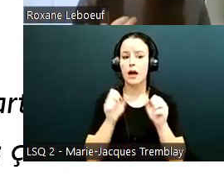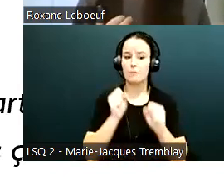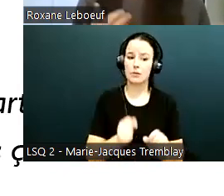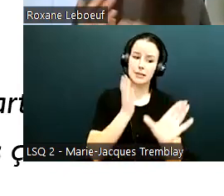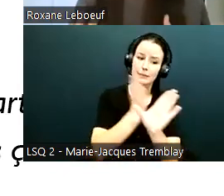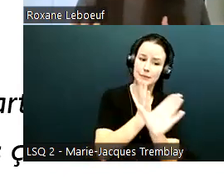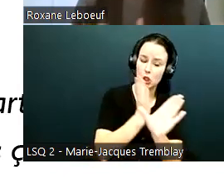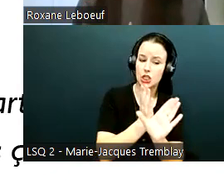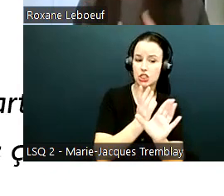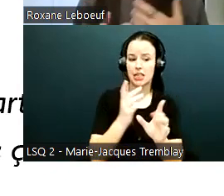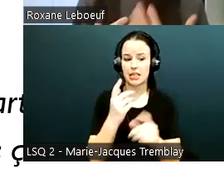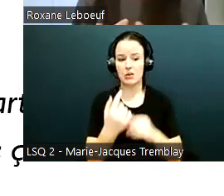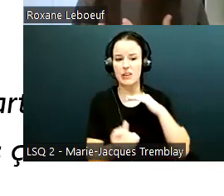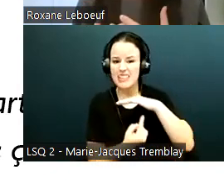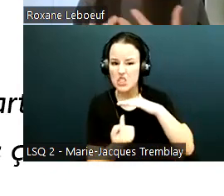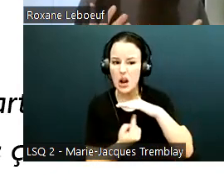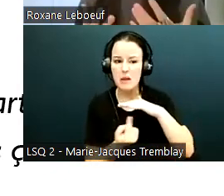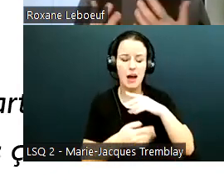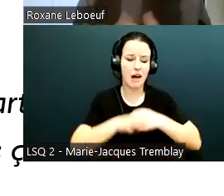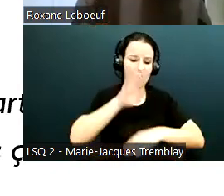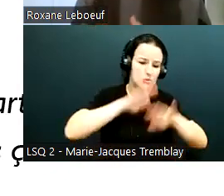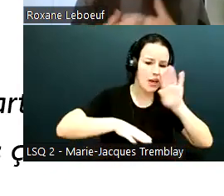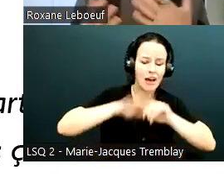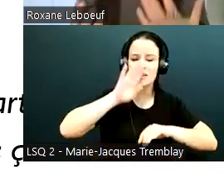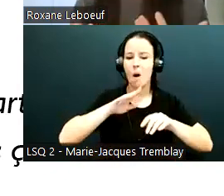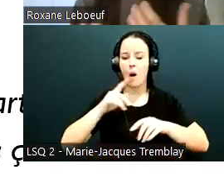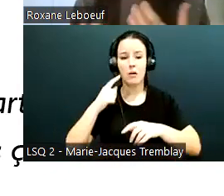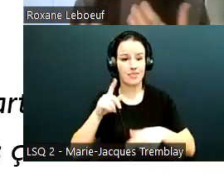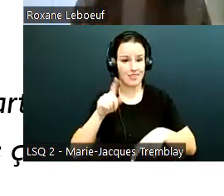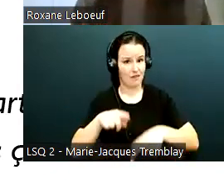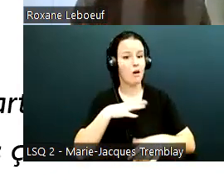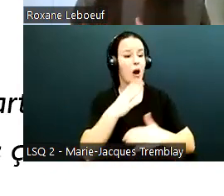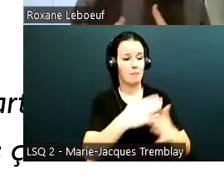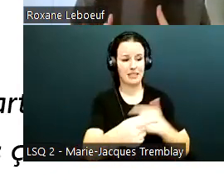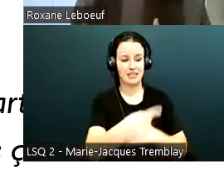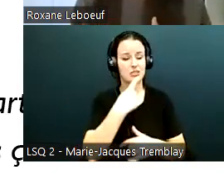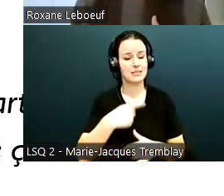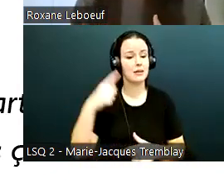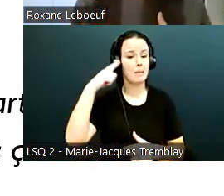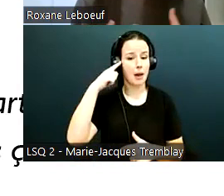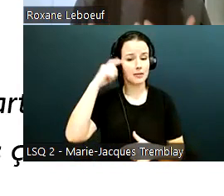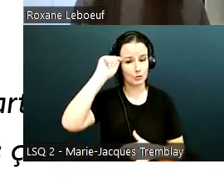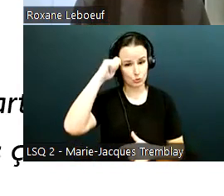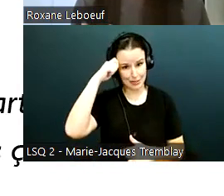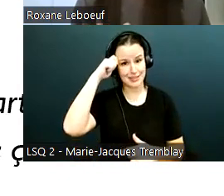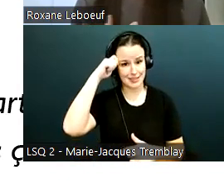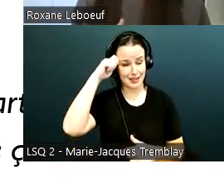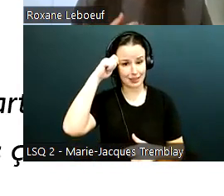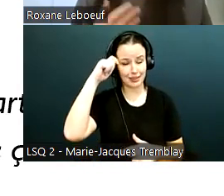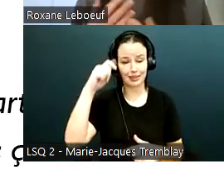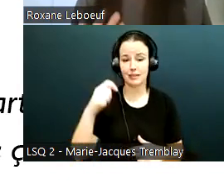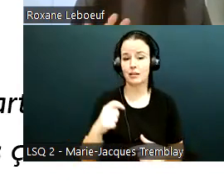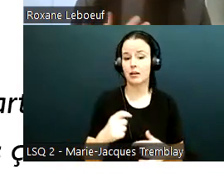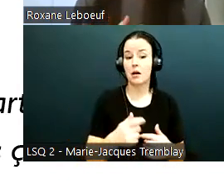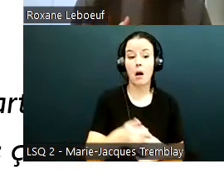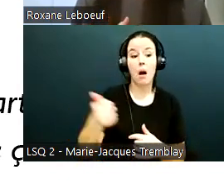dans l'extrait. Donc, l'isolement social, ça peut être de la frustration. Certains même nous ont parlé d'avoir des pensées suicidaires.